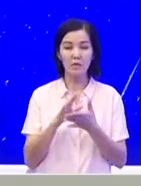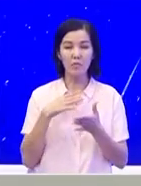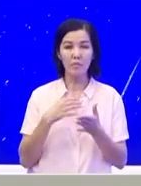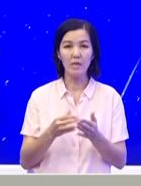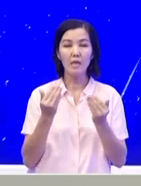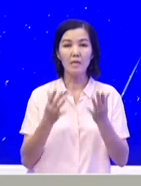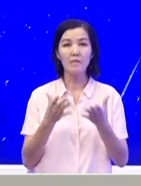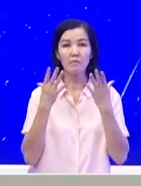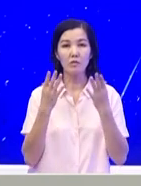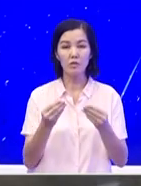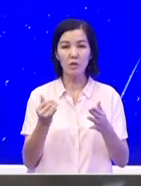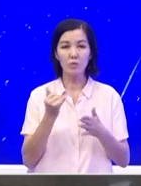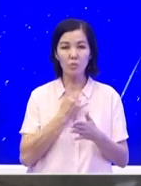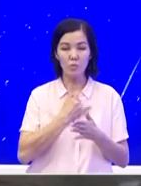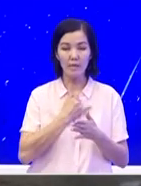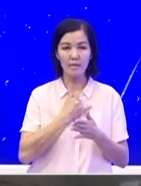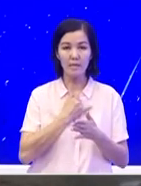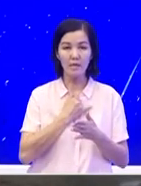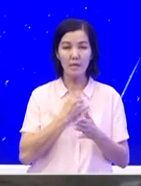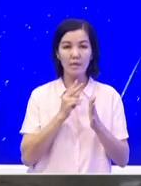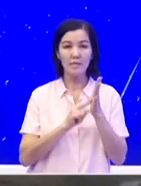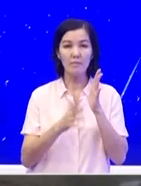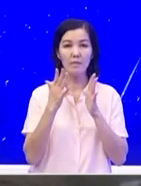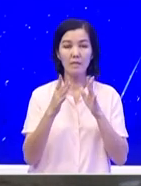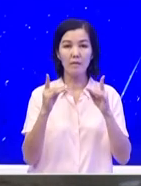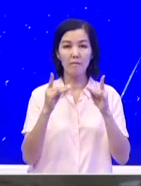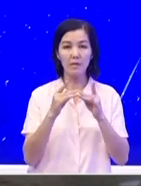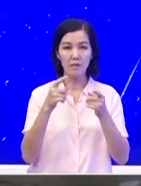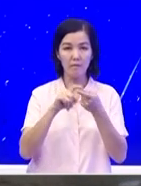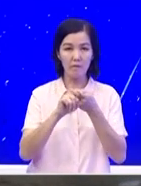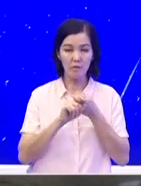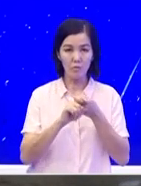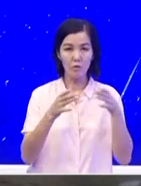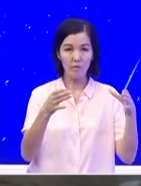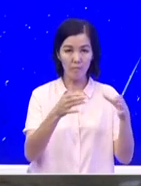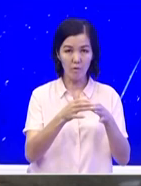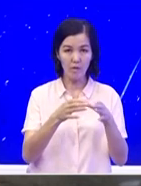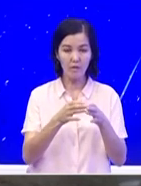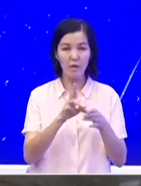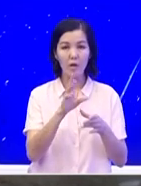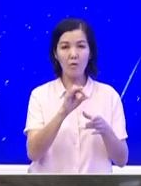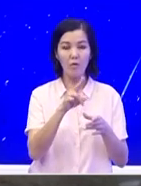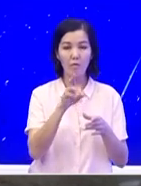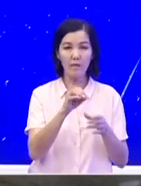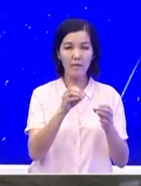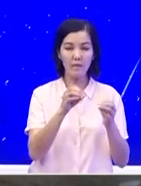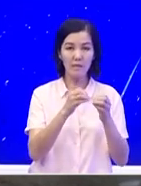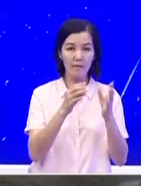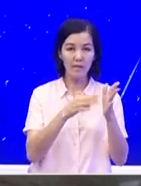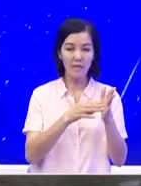На сегодняшний день у нас развернуто 75 коек инфекционных для COVID-инфекции